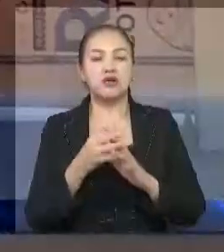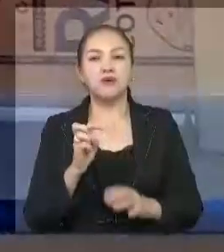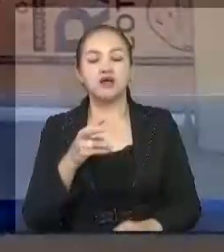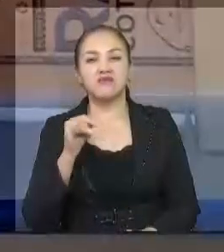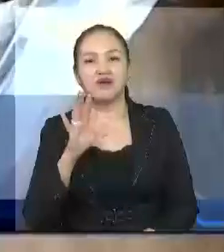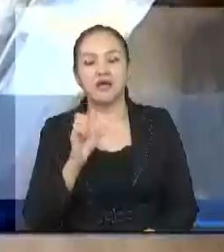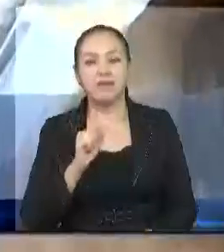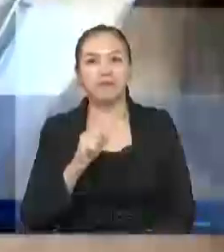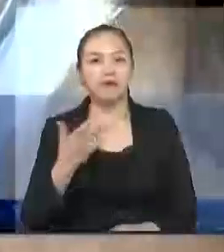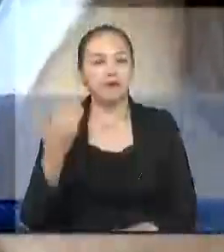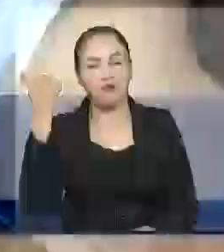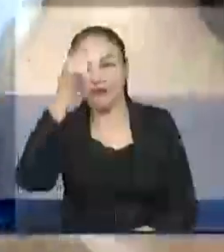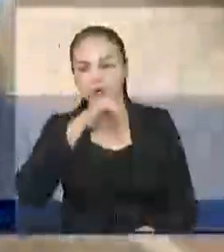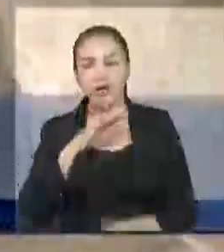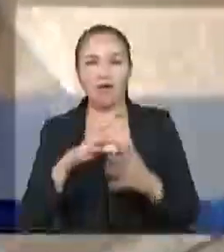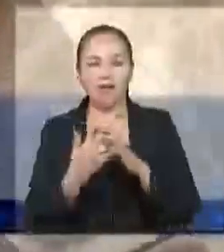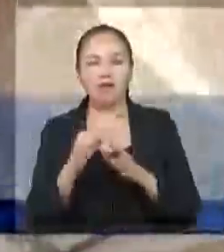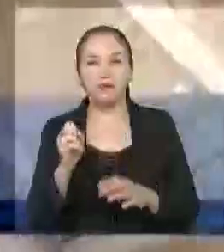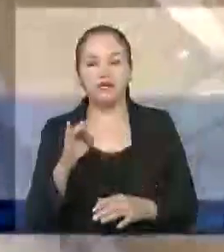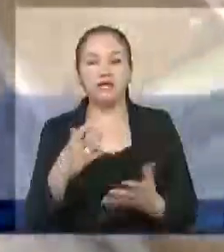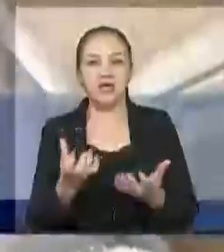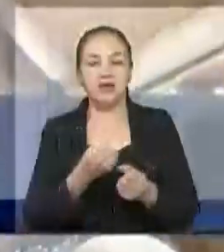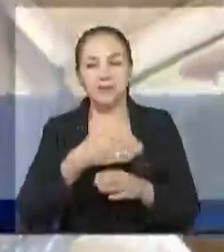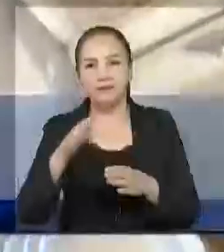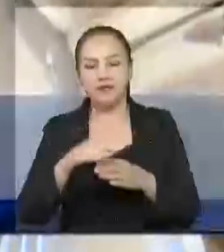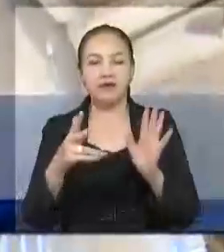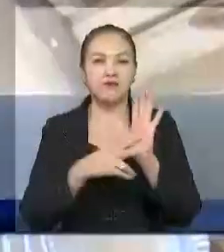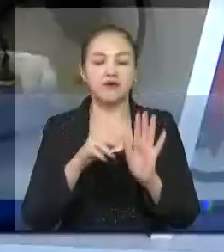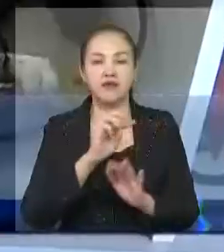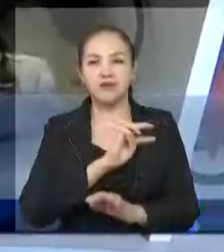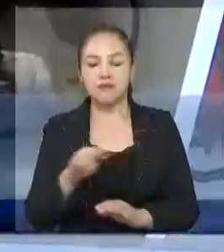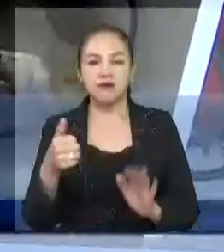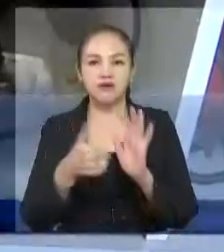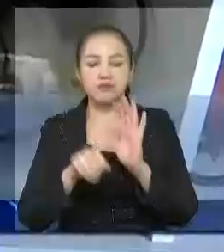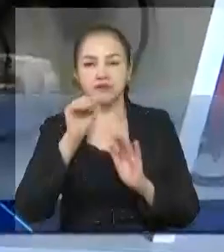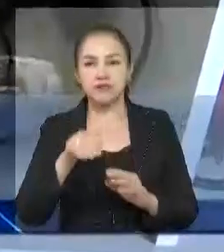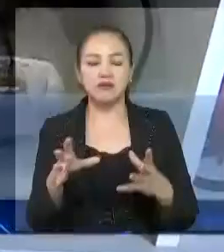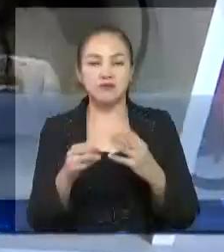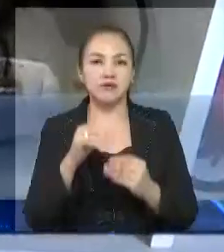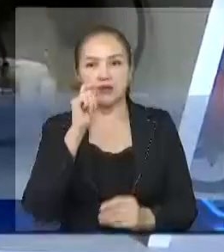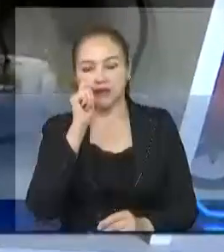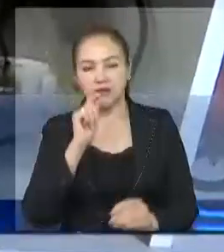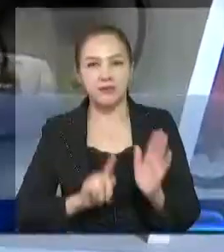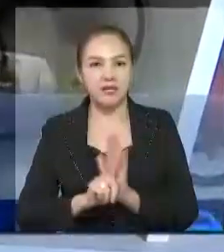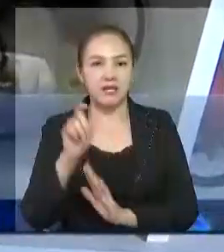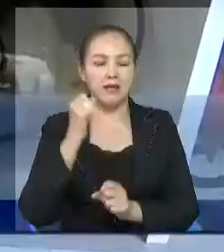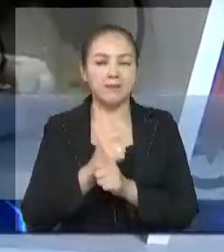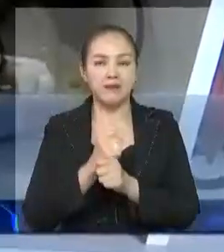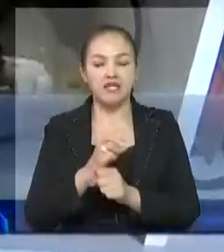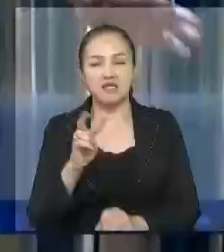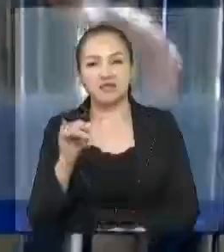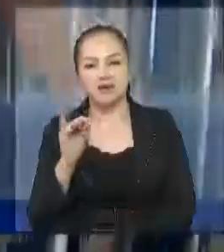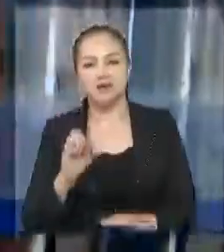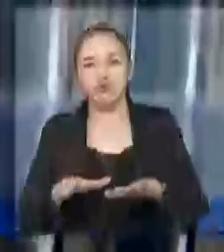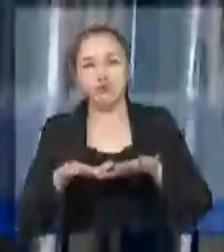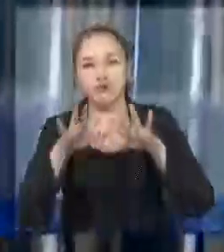Камшат Амантугелова в прошлом году по проекту «Аул Аманаты» получила в кредит 8 600 000 тенге и вместе с супругом начала производство дымоходов. В